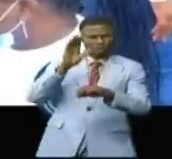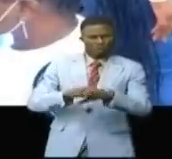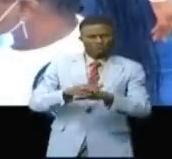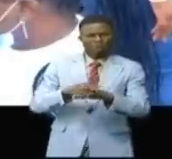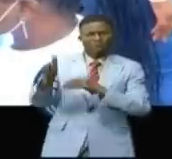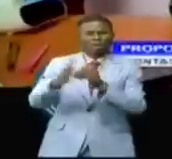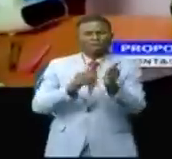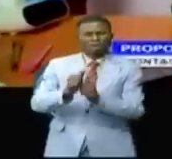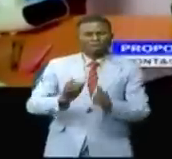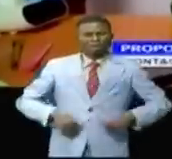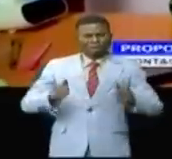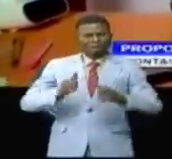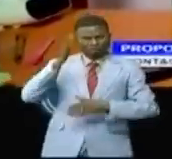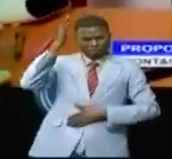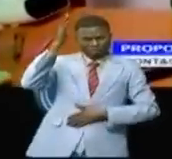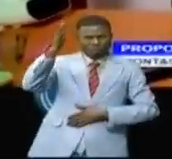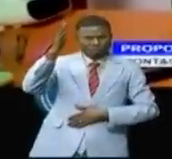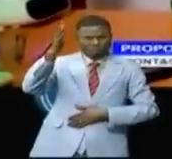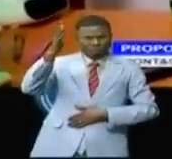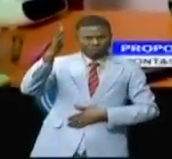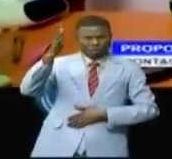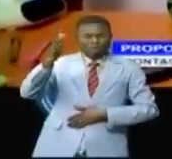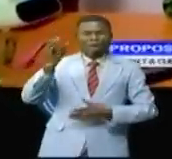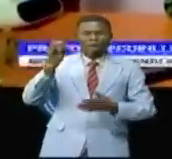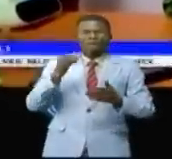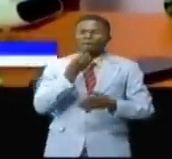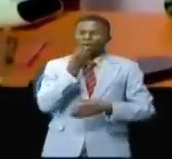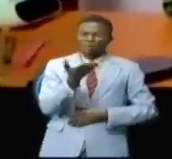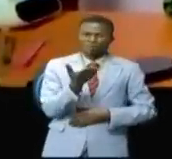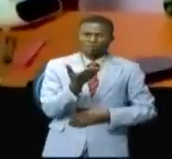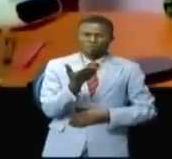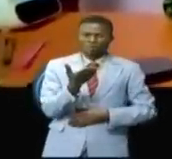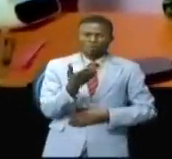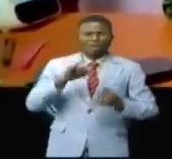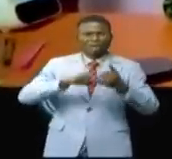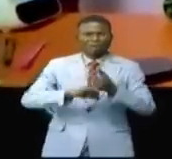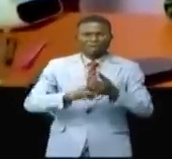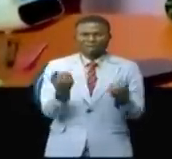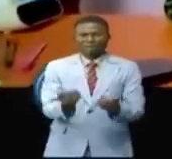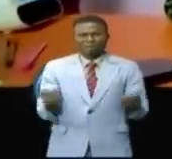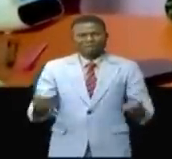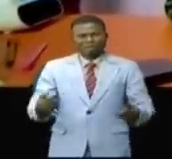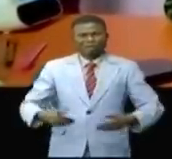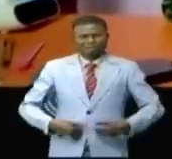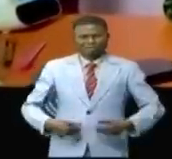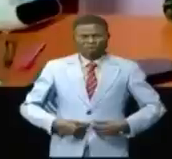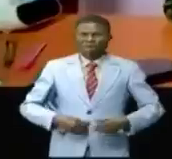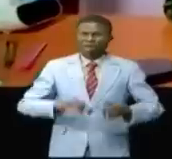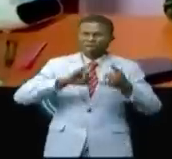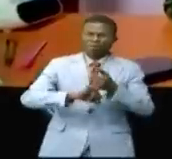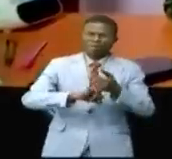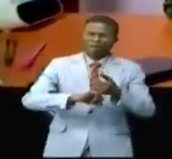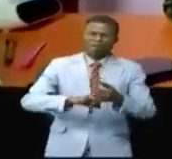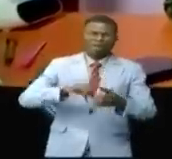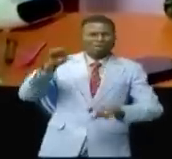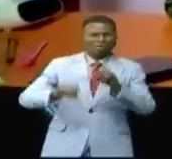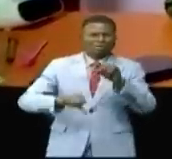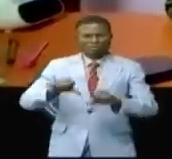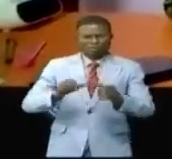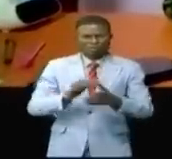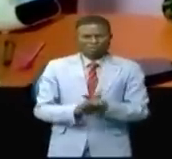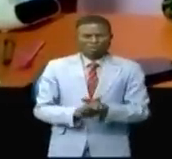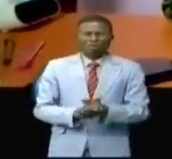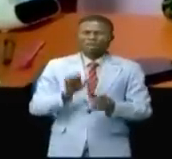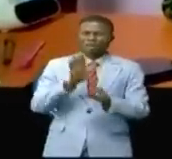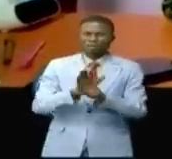leur avenir entre autres mariages forcés mariages précoces et j'en